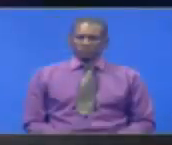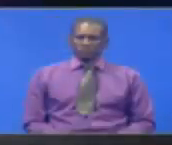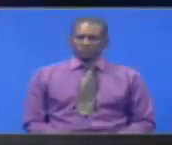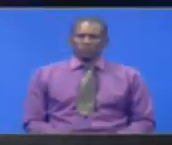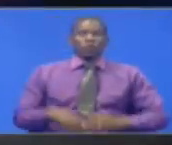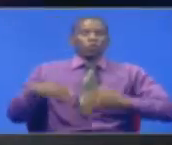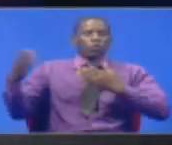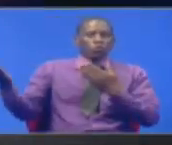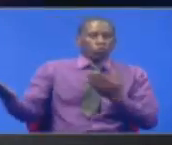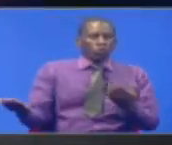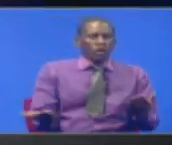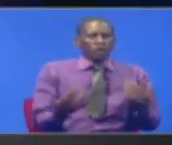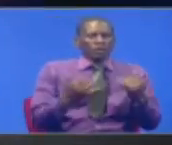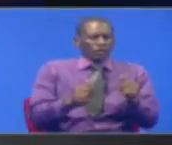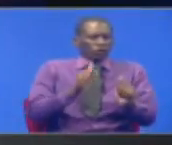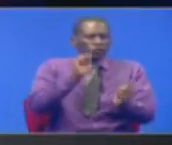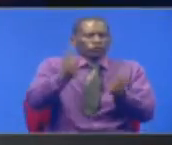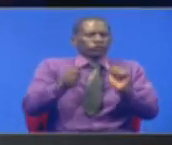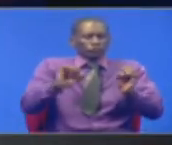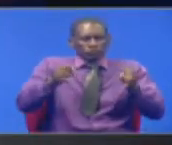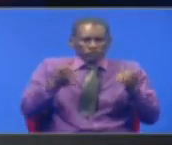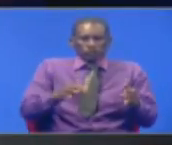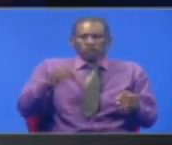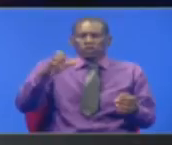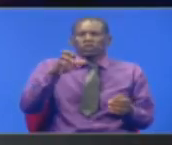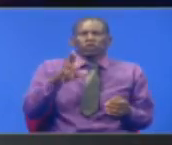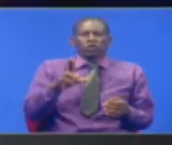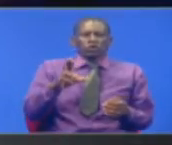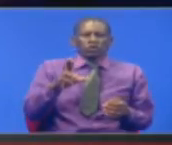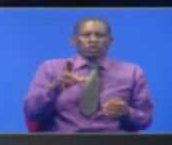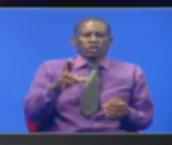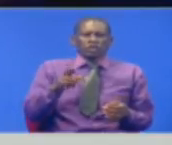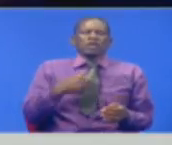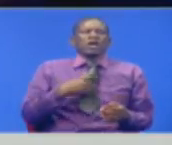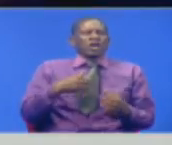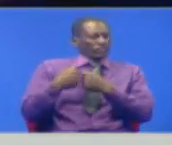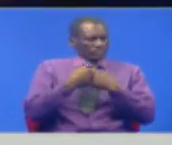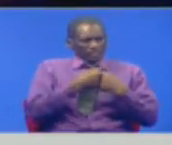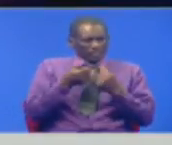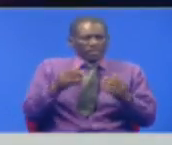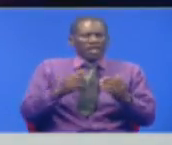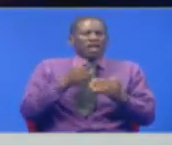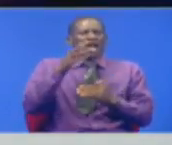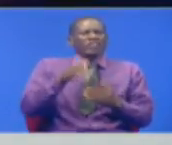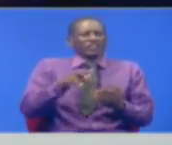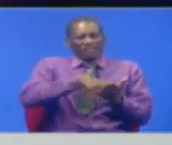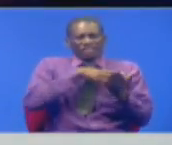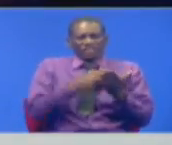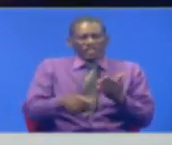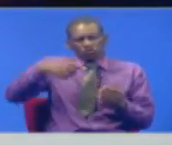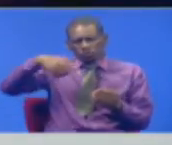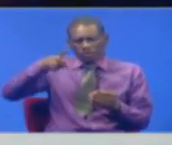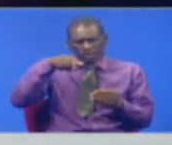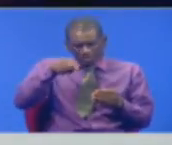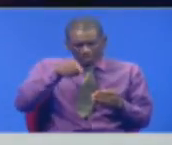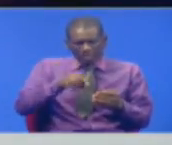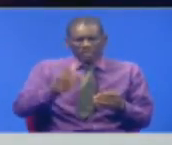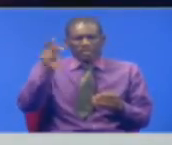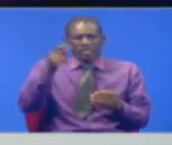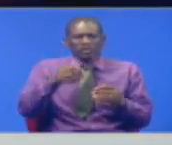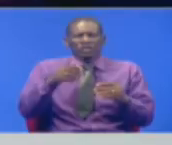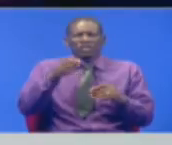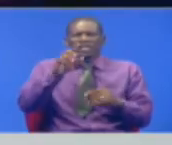Karibu mtazamaji, na sasa tufanye za spoti. Gor Mahia ina mlima wa kukweo baada ya kukosa kuika nyumbani dhidi ya NAPSA Stars ya Zambia katika